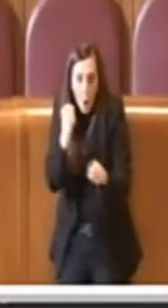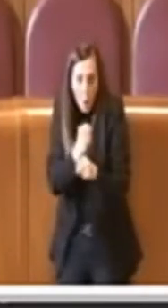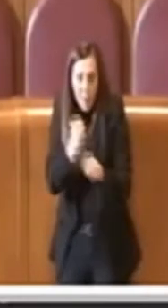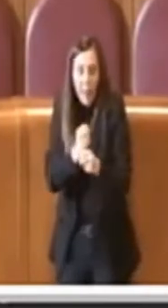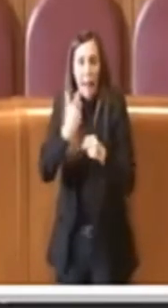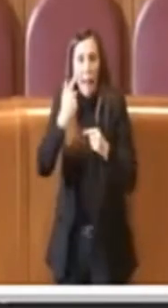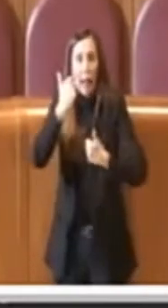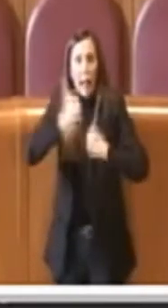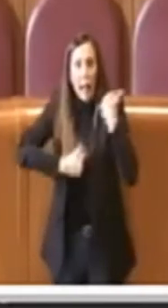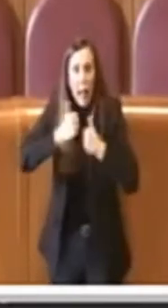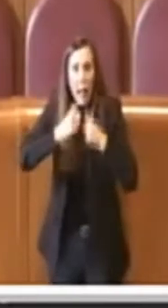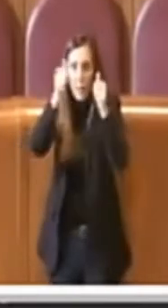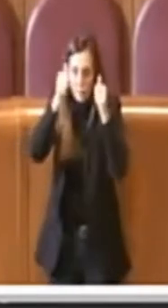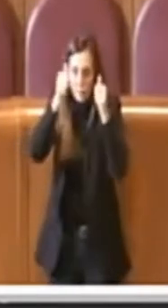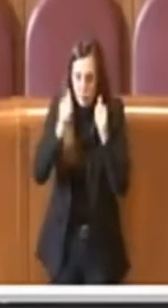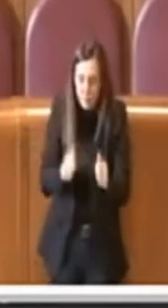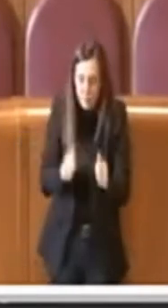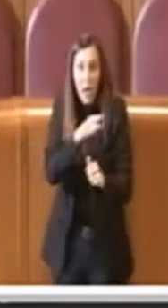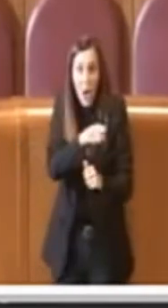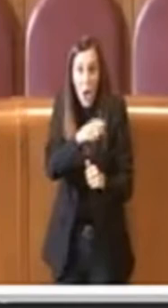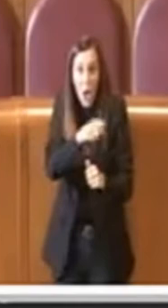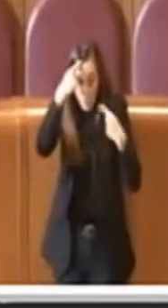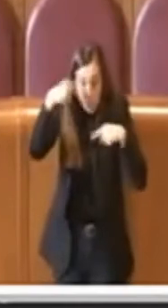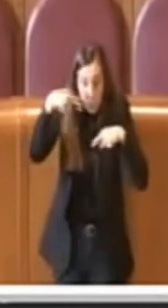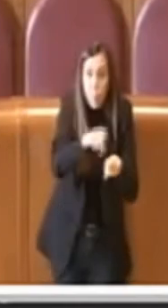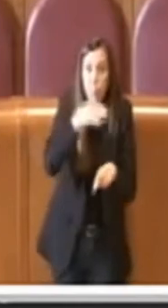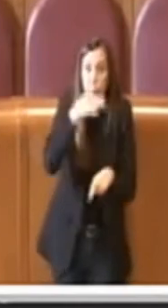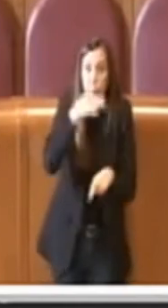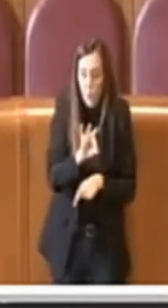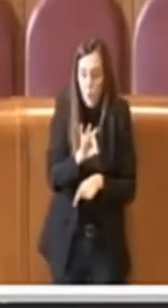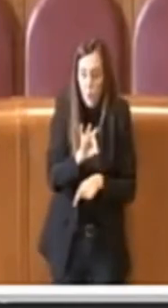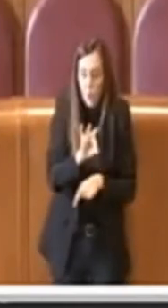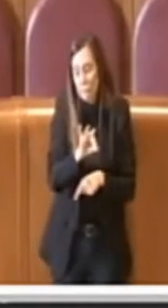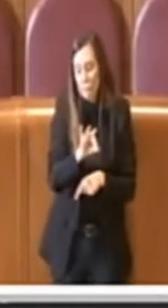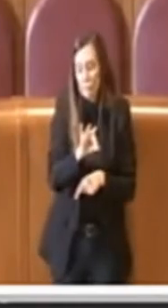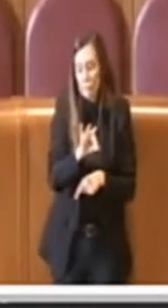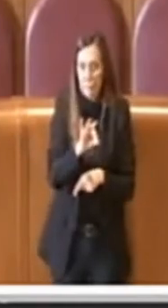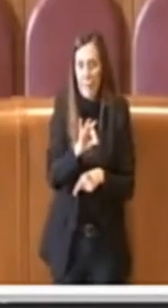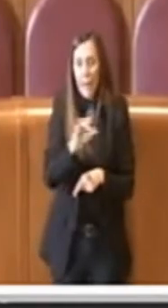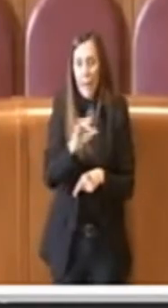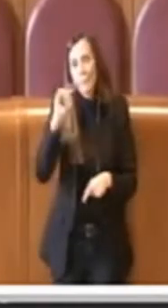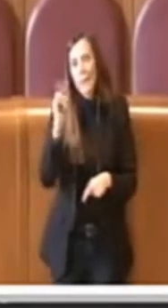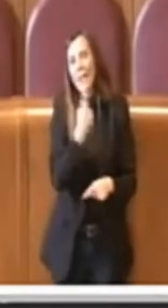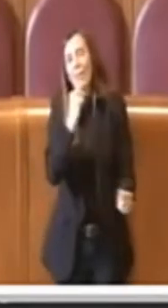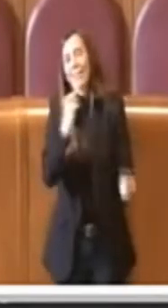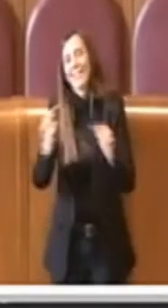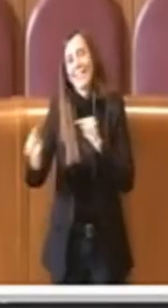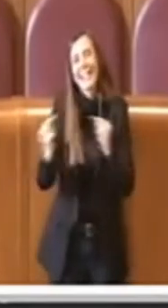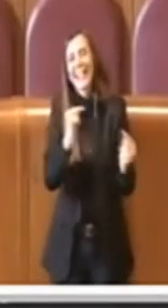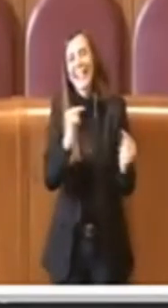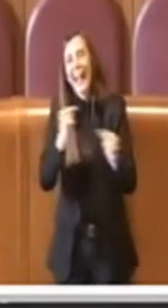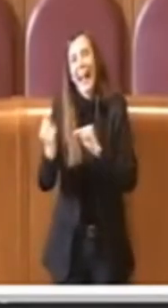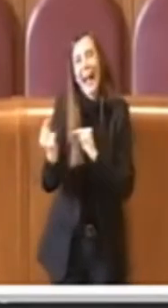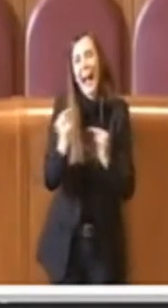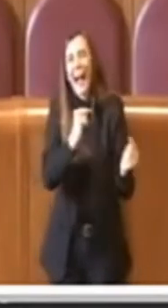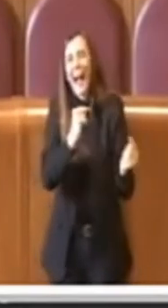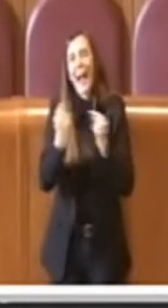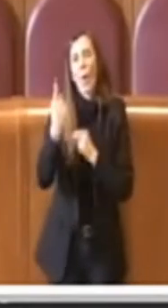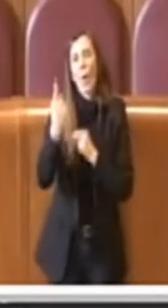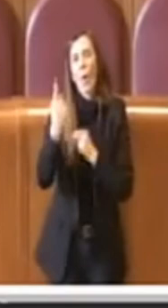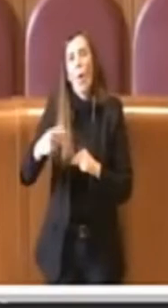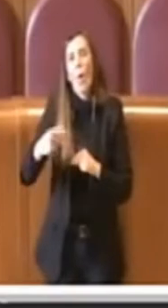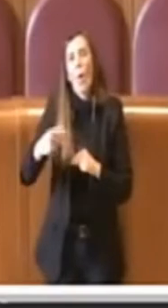gara. Quindi sicuramente un dialogo costante con il Ministero delle Infrastrutture e dei Trasporti potrebbe consentire alla città di Roma di